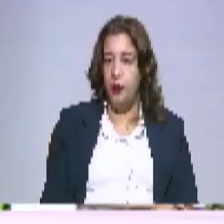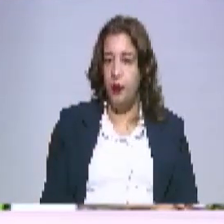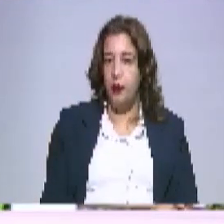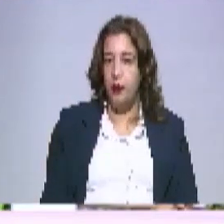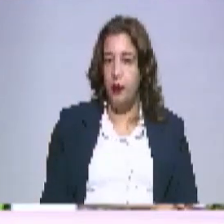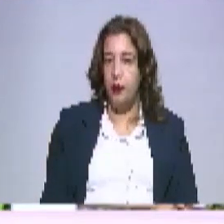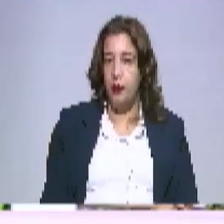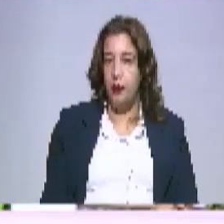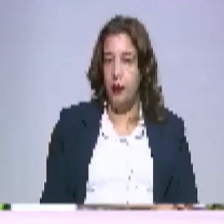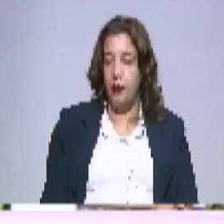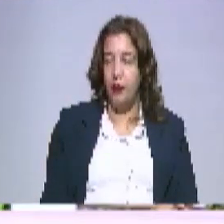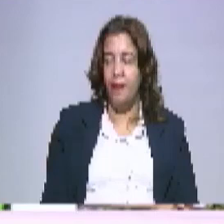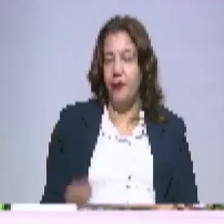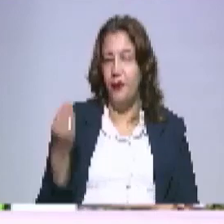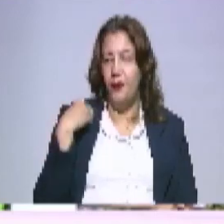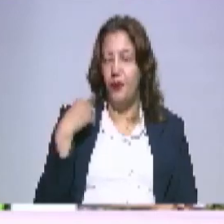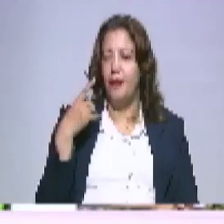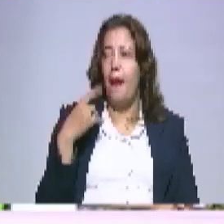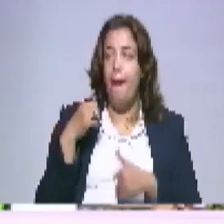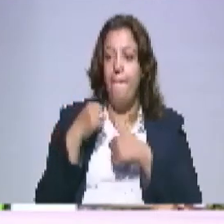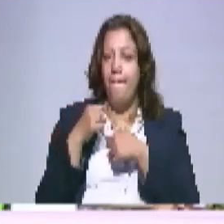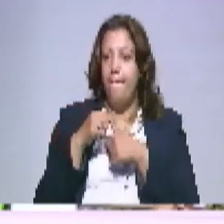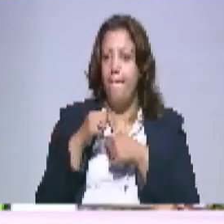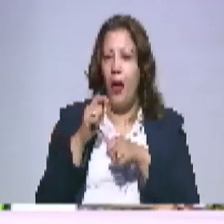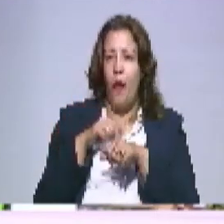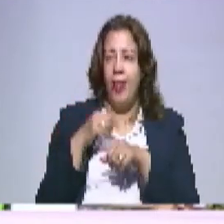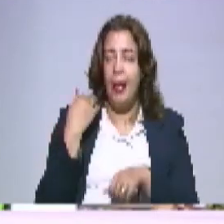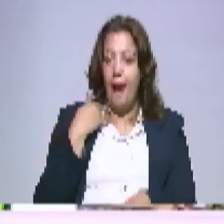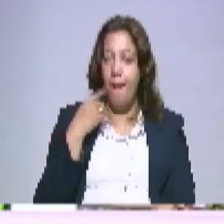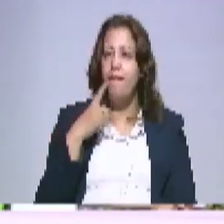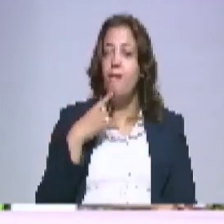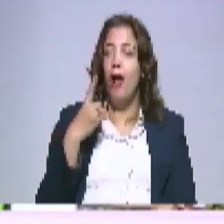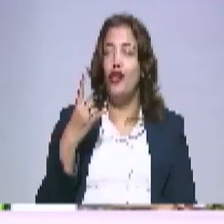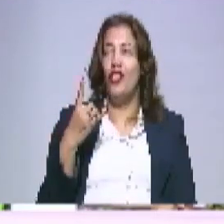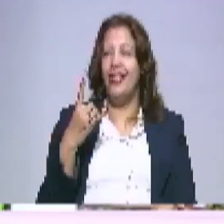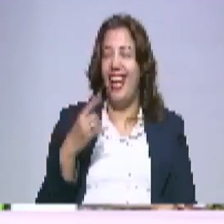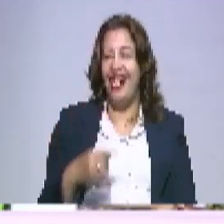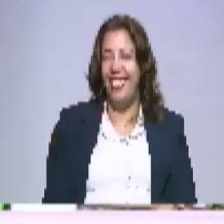فاضل. قولي انت يا ميخا عشان انت هي بتكروت. 10 دقائق.